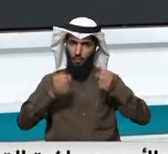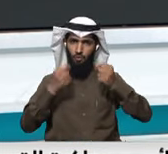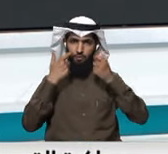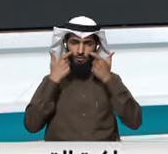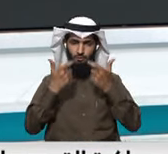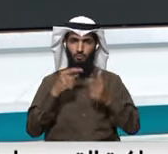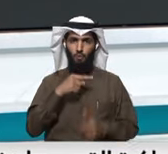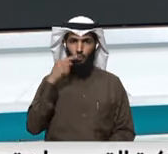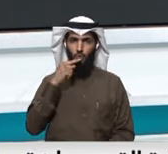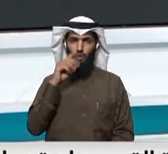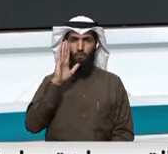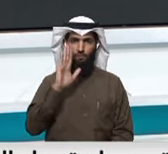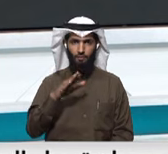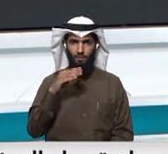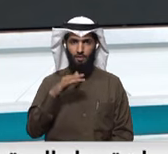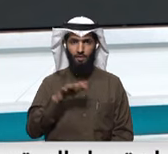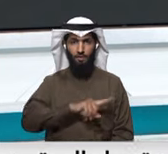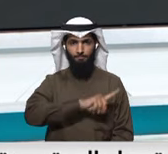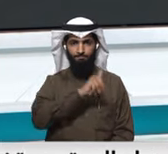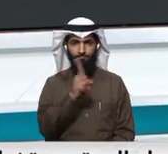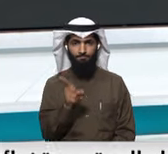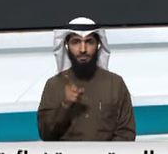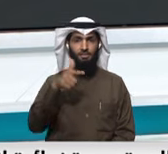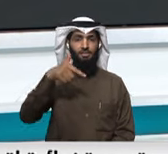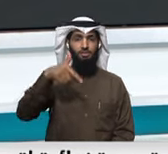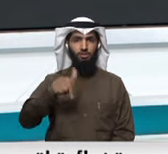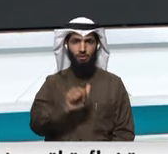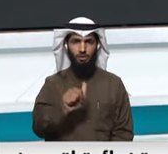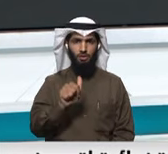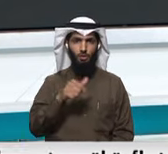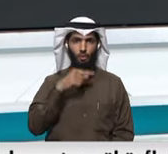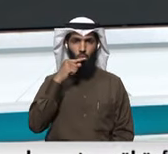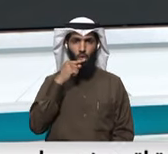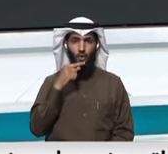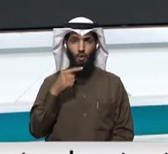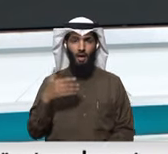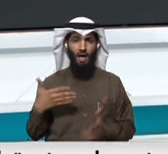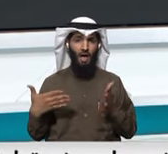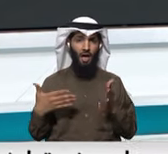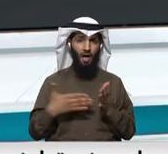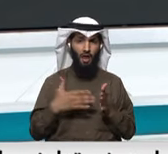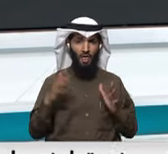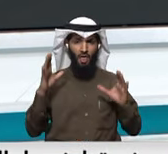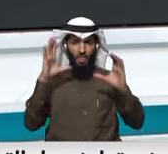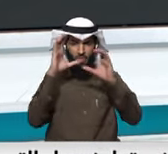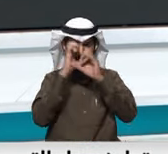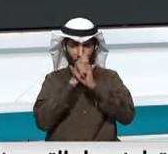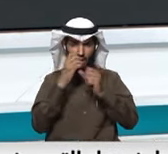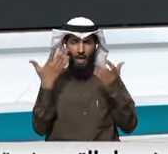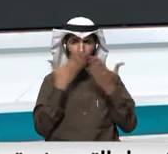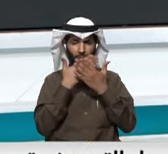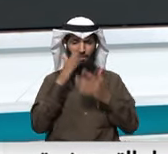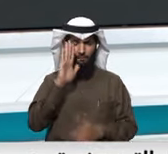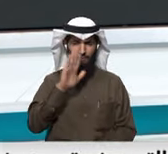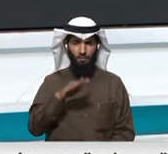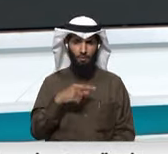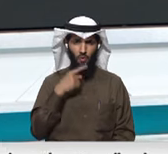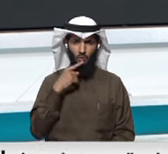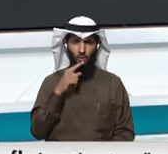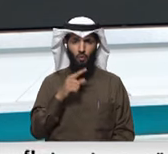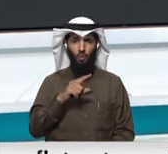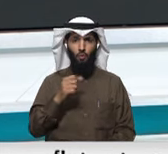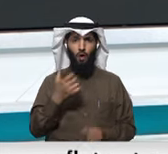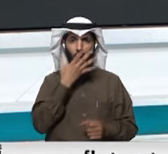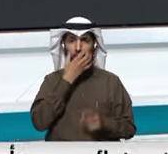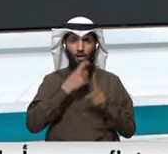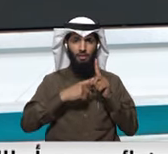اقصى في سرعتها الليله 60 م في الساعه عبور السحب مستمر ويا للساعه 12 ودرجات الحراره تتراوح ما بين ال 20